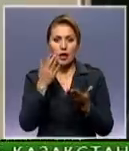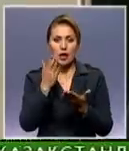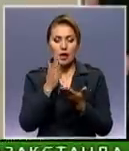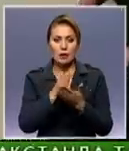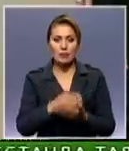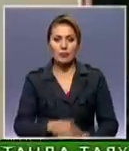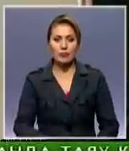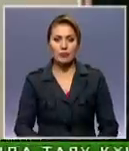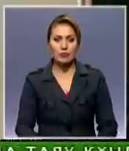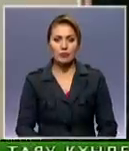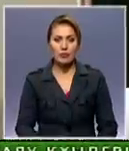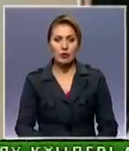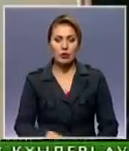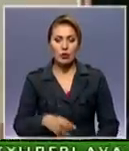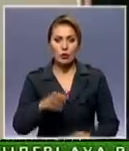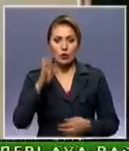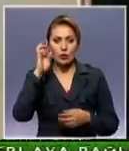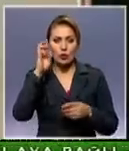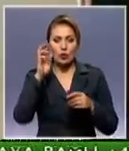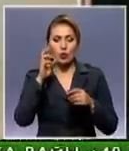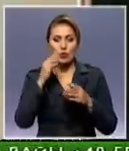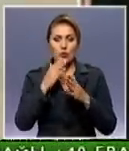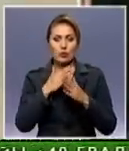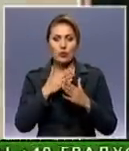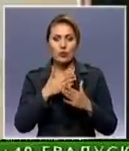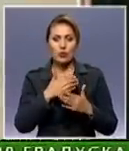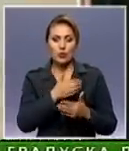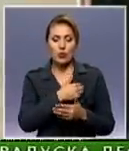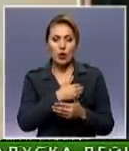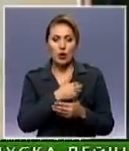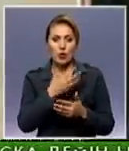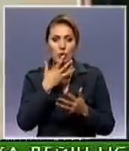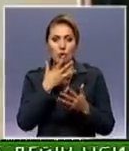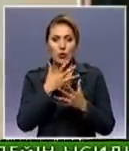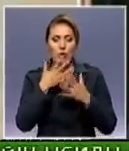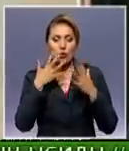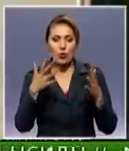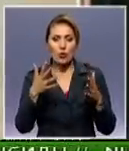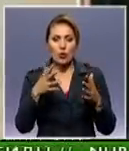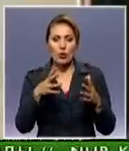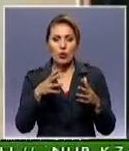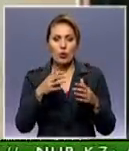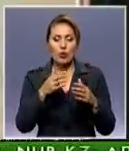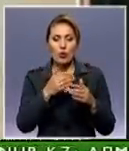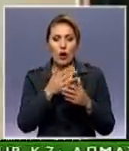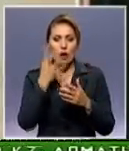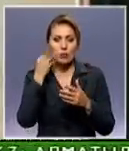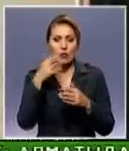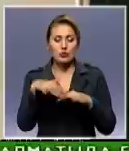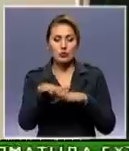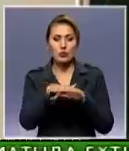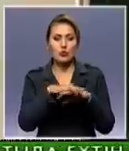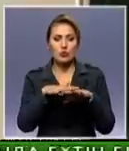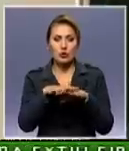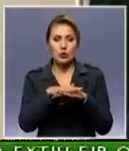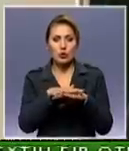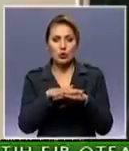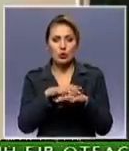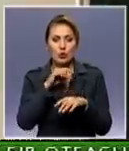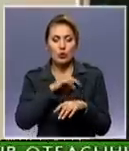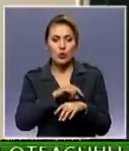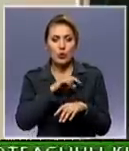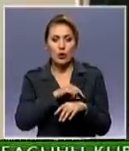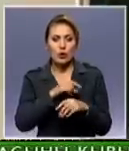Алла тағаладан, көктегі тәңірден тілеймін, осы бір сәтті қойылым болсын. Сонда мына Алматы жұртшылығы,